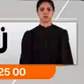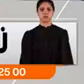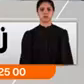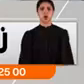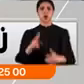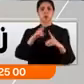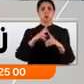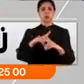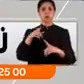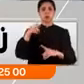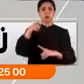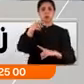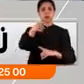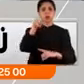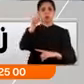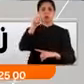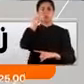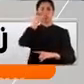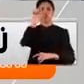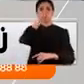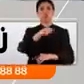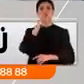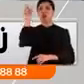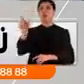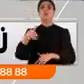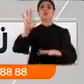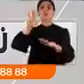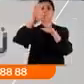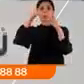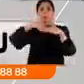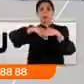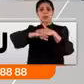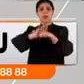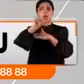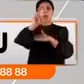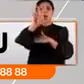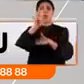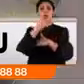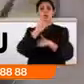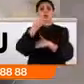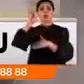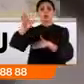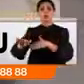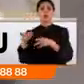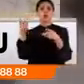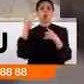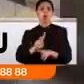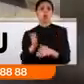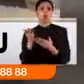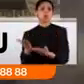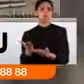Polisin silahından çıkan kurşunlar sadece saldırganı değil, kabinde saklanan 14 yaşındaki çocuğu da öldürdü.